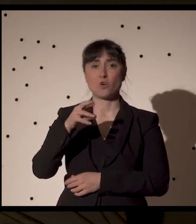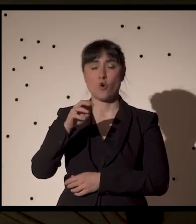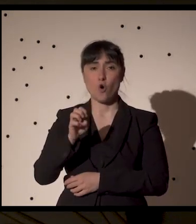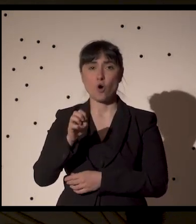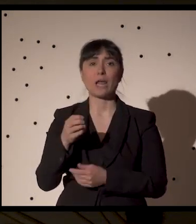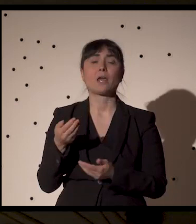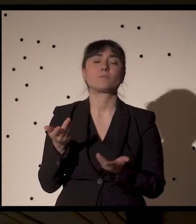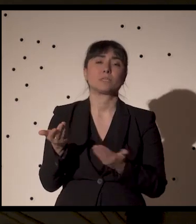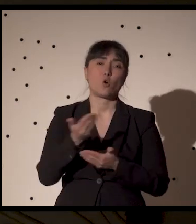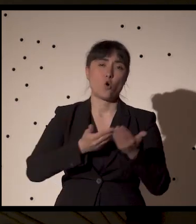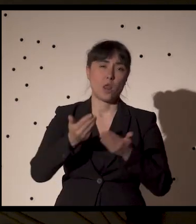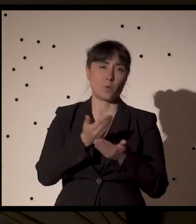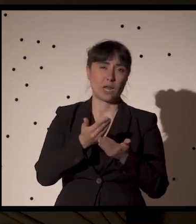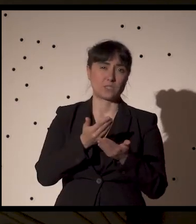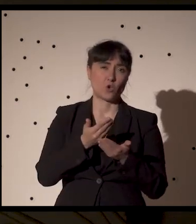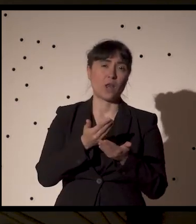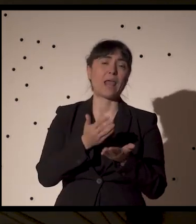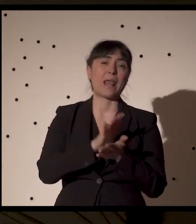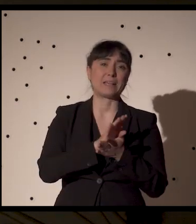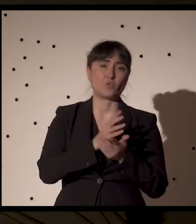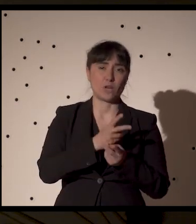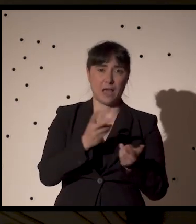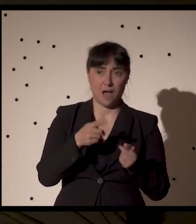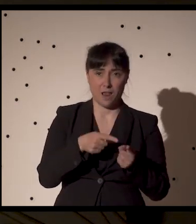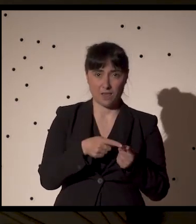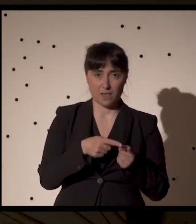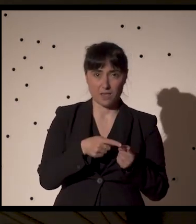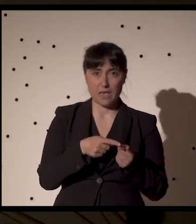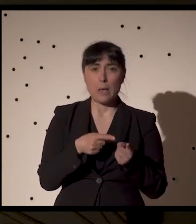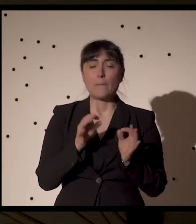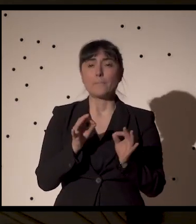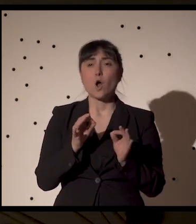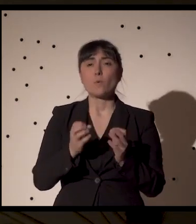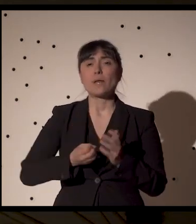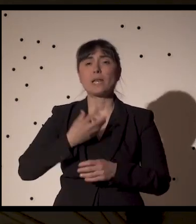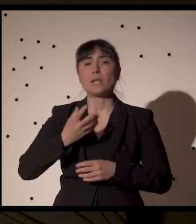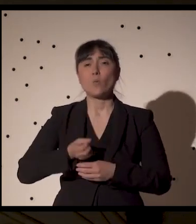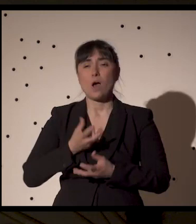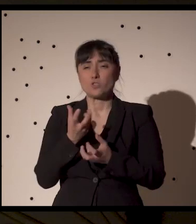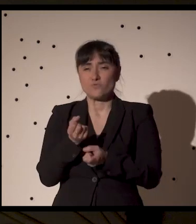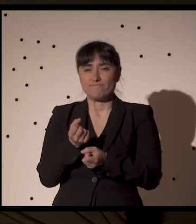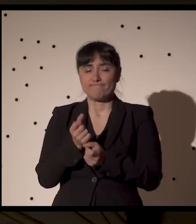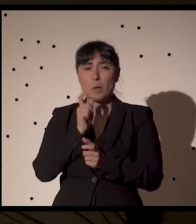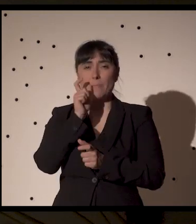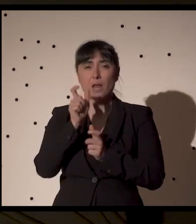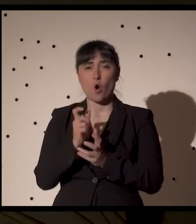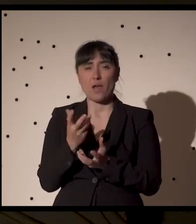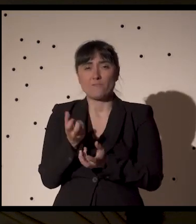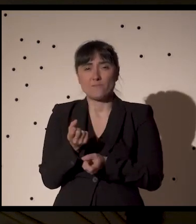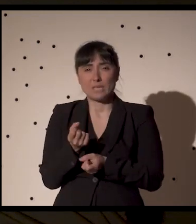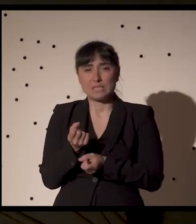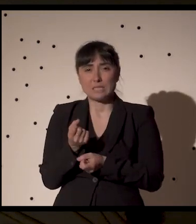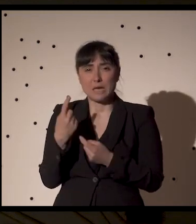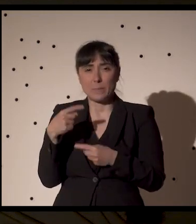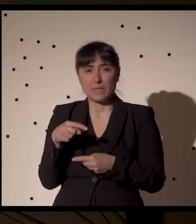quindi a maggior ragione in una stagione dedicata alla fisicità del linguaggio la fisicità della parola era importante continuare